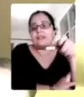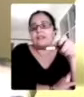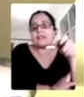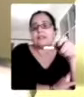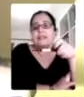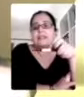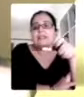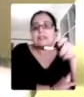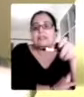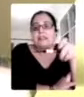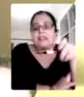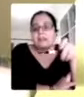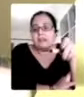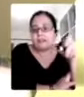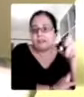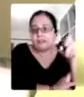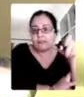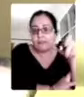açıdan faydalı.